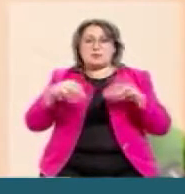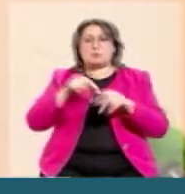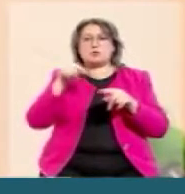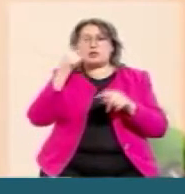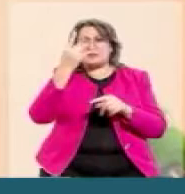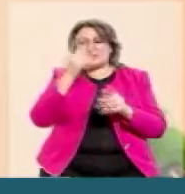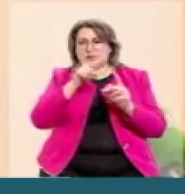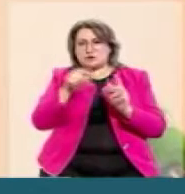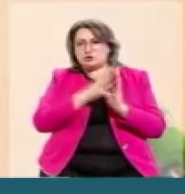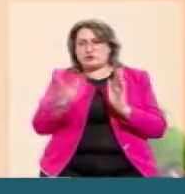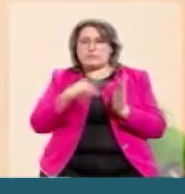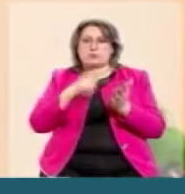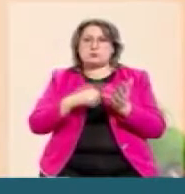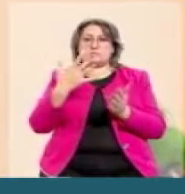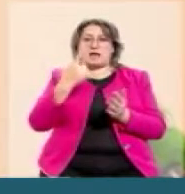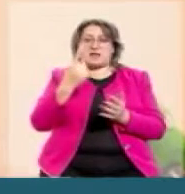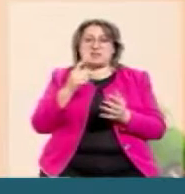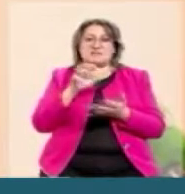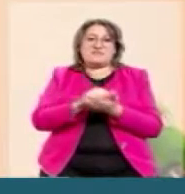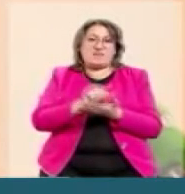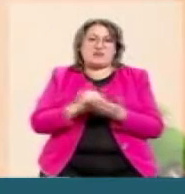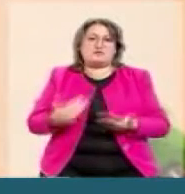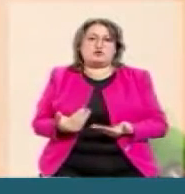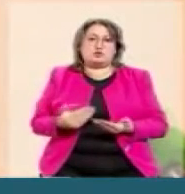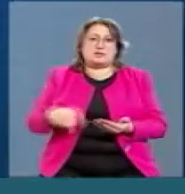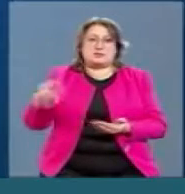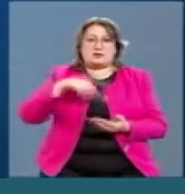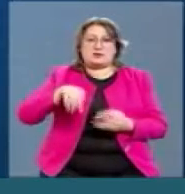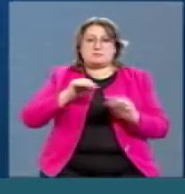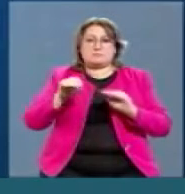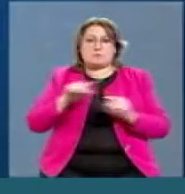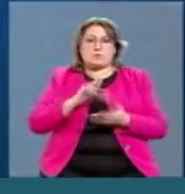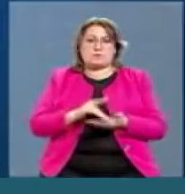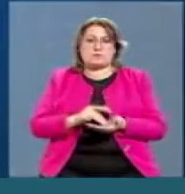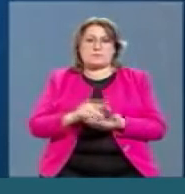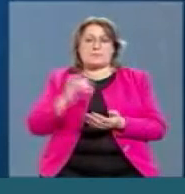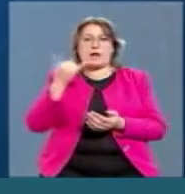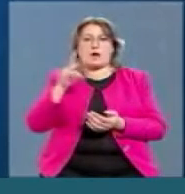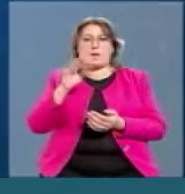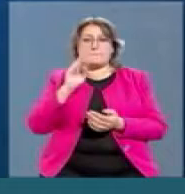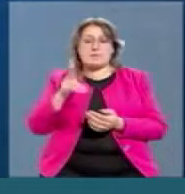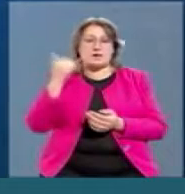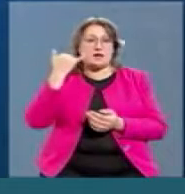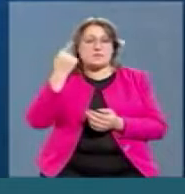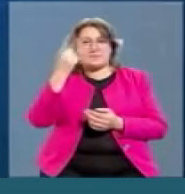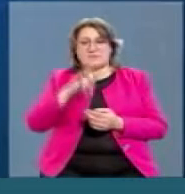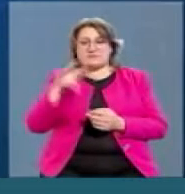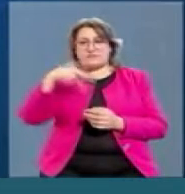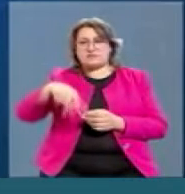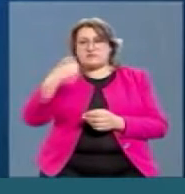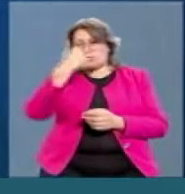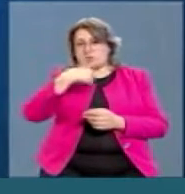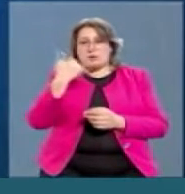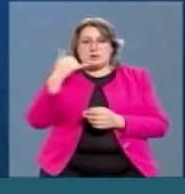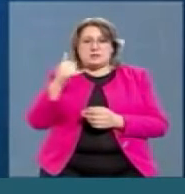1000 вопросов из 51 сферы жизнедеятельности города. В Айкомек с 1 января 2020